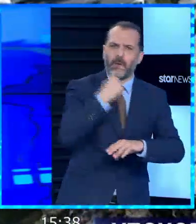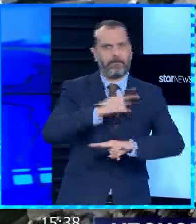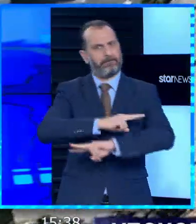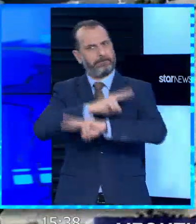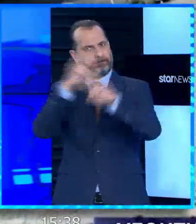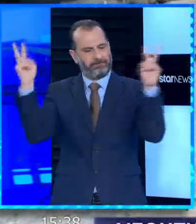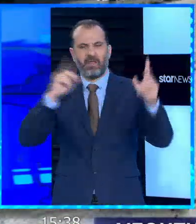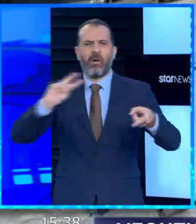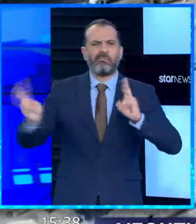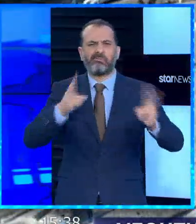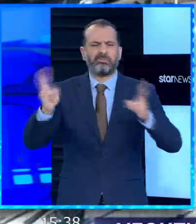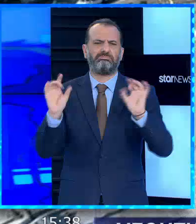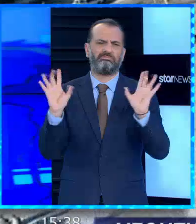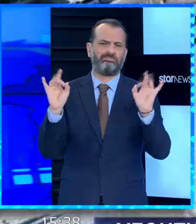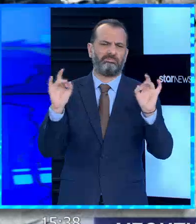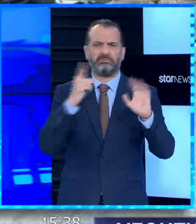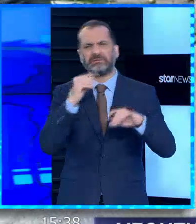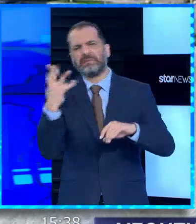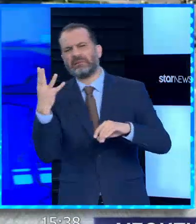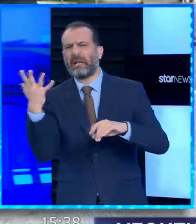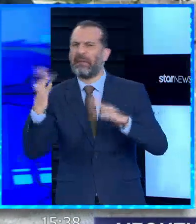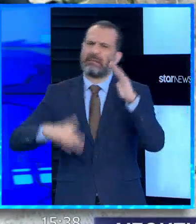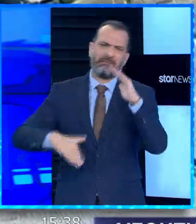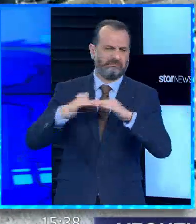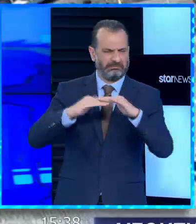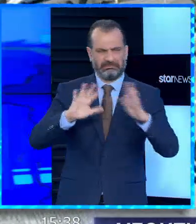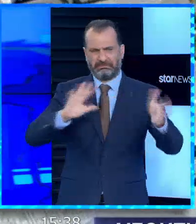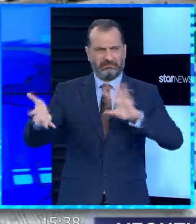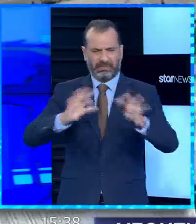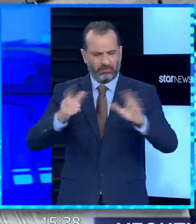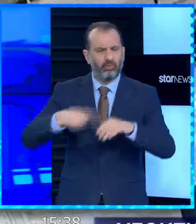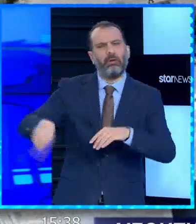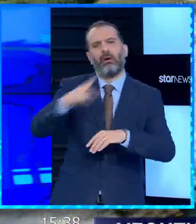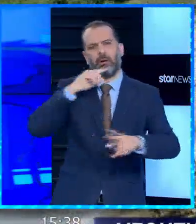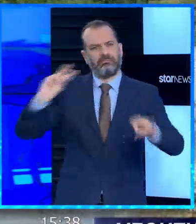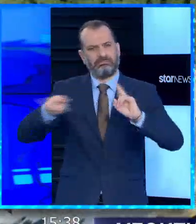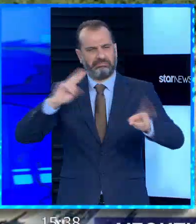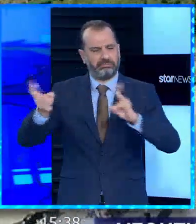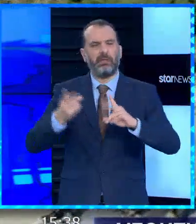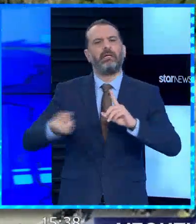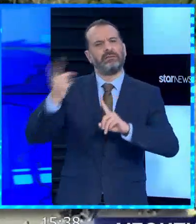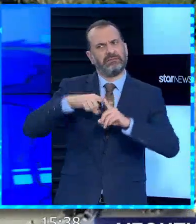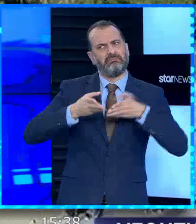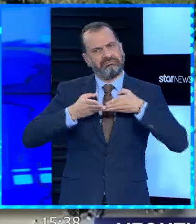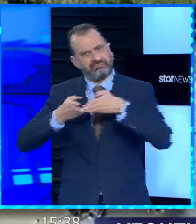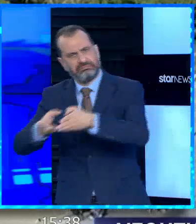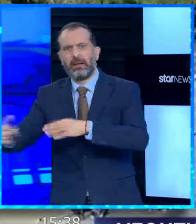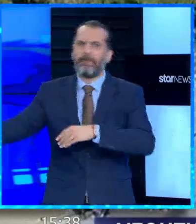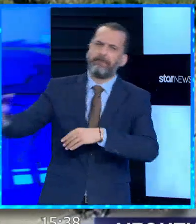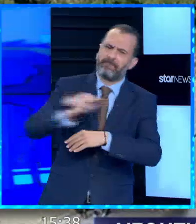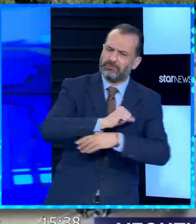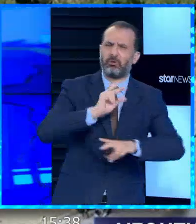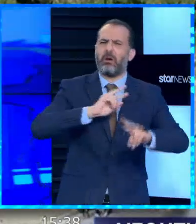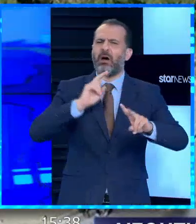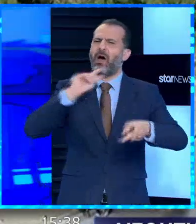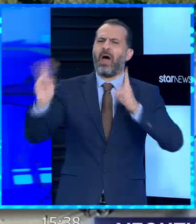δημιουργήσουν προβλήματα παραπάνω από 4 με 5 βοφόρ, δεν θα τα ξεπερνάνε. Και στην επιστροφή και στο πήγαινε αλλά και στο έλα, ενώ πρέπει να πούμε ότι